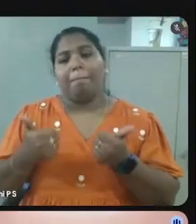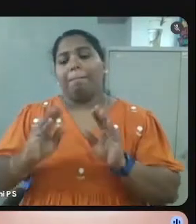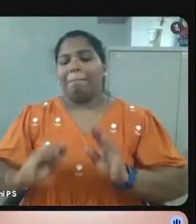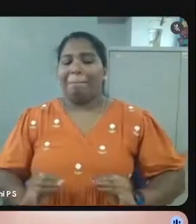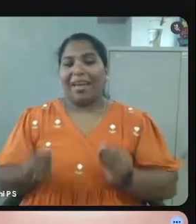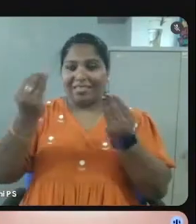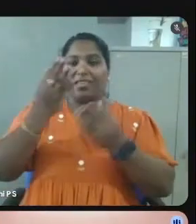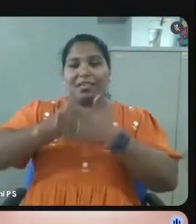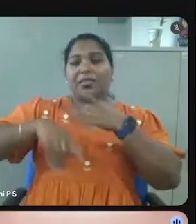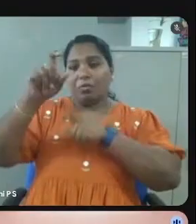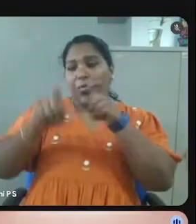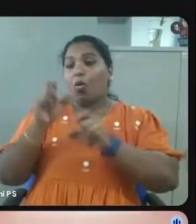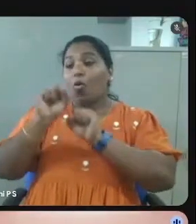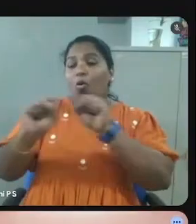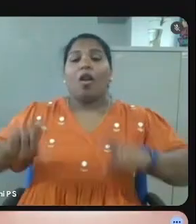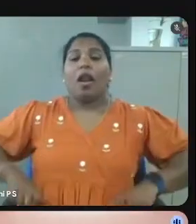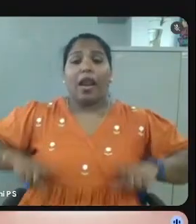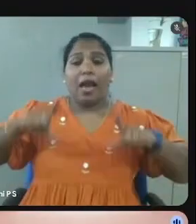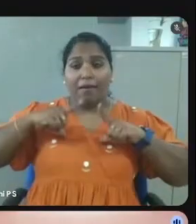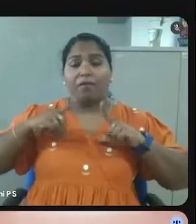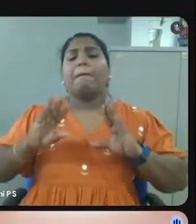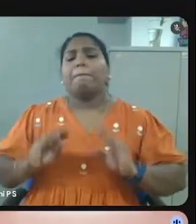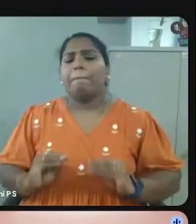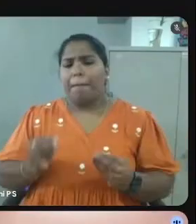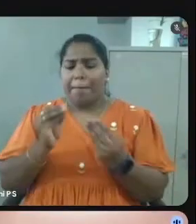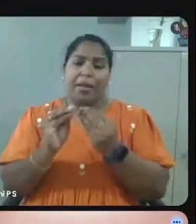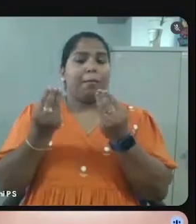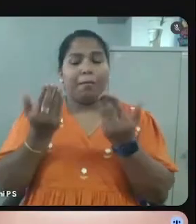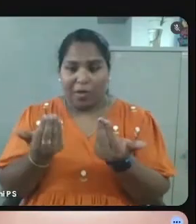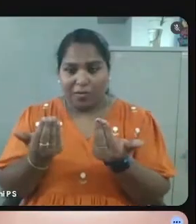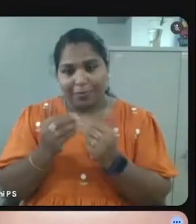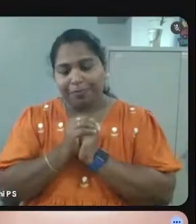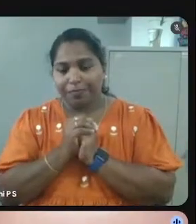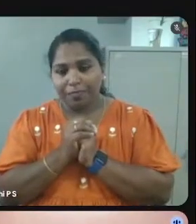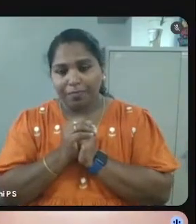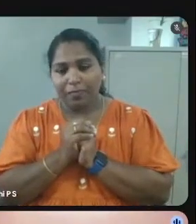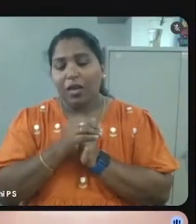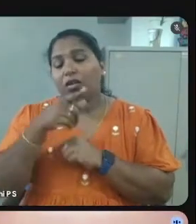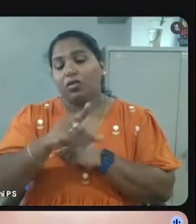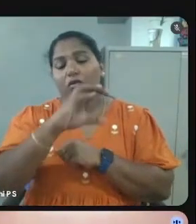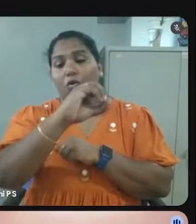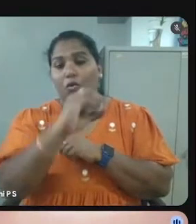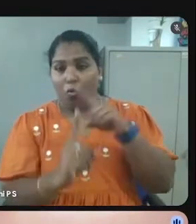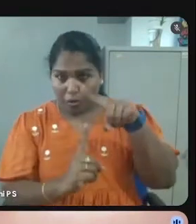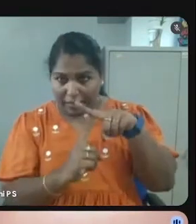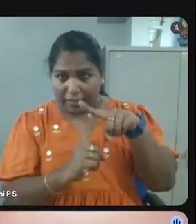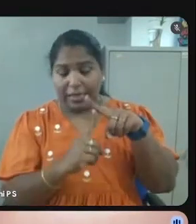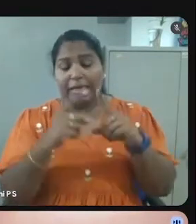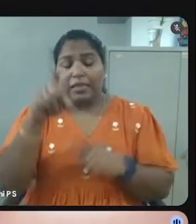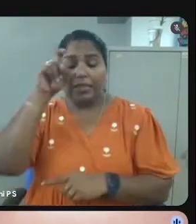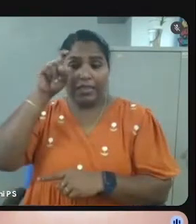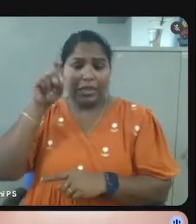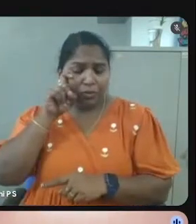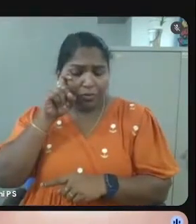ഭിന്നശേഷിയുള്ള വ്യക്തികളുടെ ജീവിത നിലവാരം കുറച്ചുകൂടി മെച്ചപ്പെടുത്താൻ സാധിക്കുകയുള്ളൂ. ഓക്യുപേഷണൽ തെറപ്പിയിൽ ലൈംഗിക